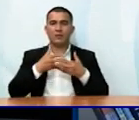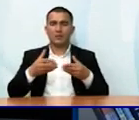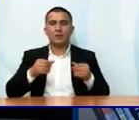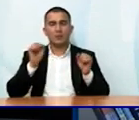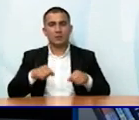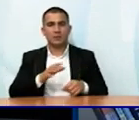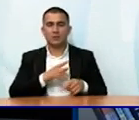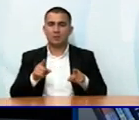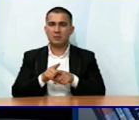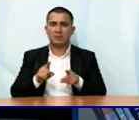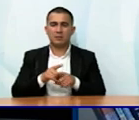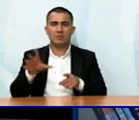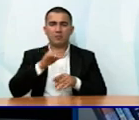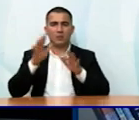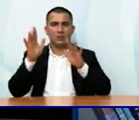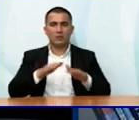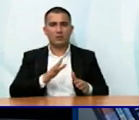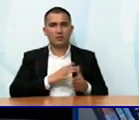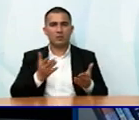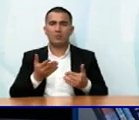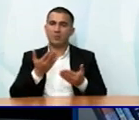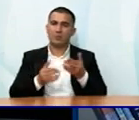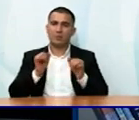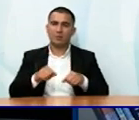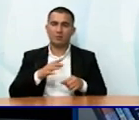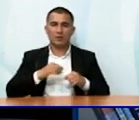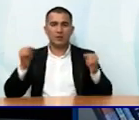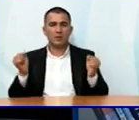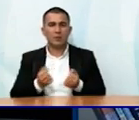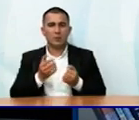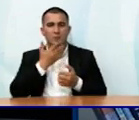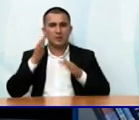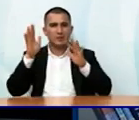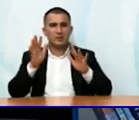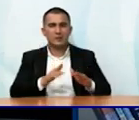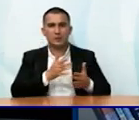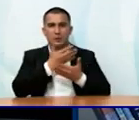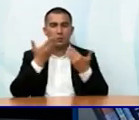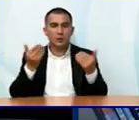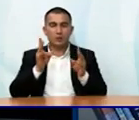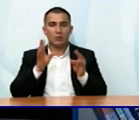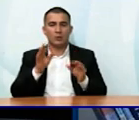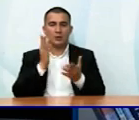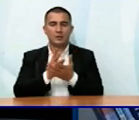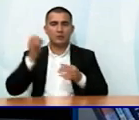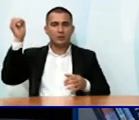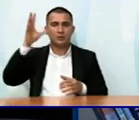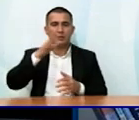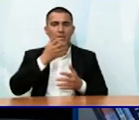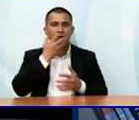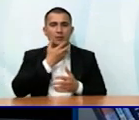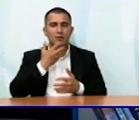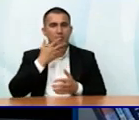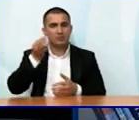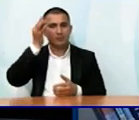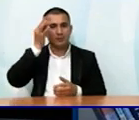qaramasdan bizda qor yog'di. Yoki aksincha, qish bo'lishiga qaramasdan xuddi bahordek iliqlik bo'lishi mumkin. Yoki